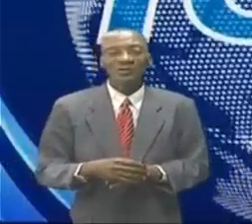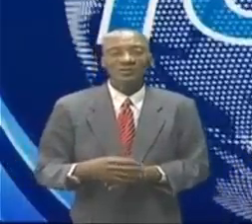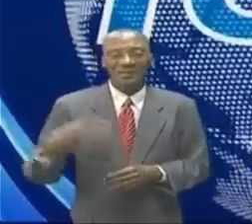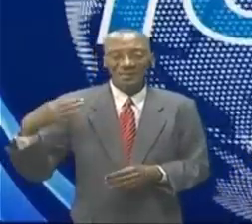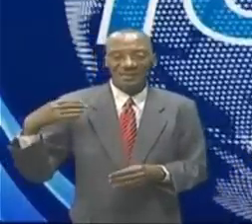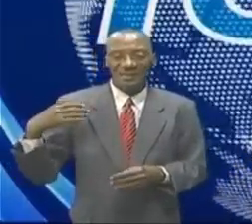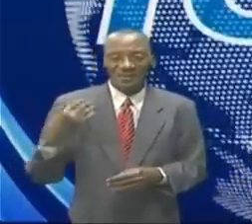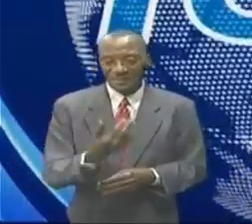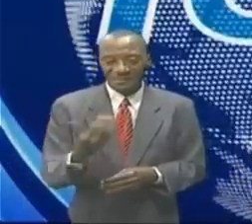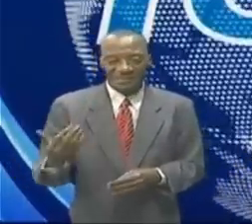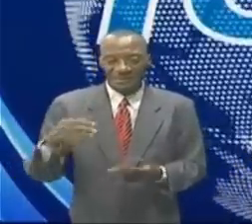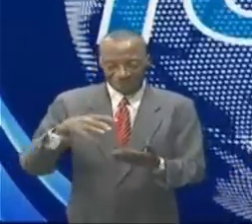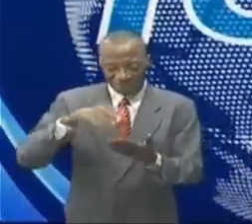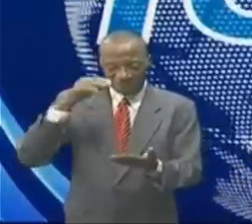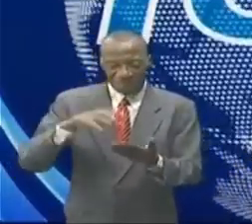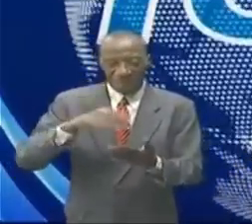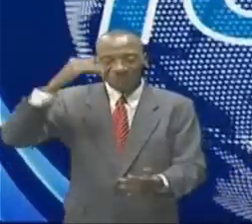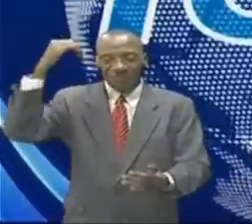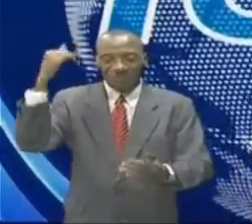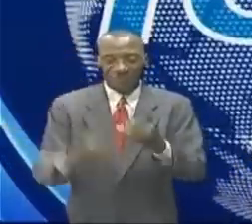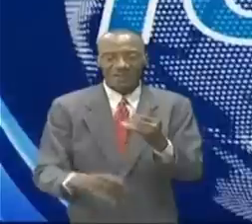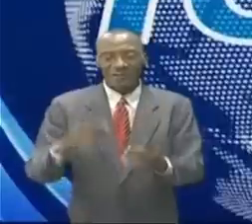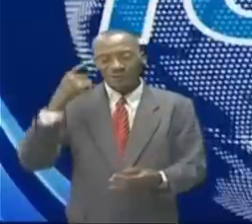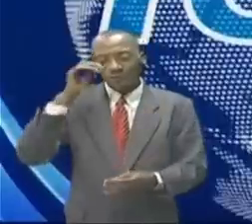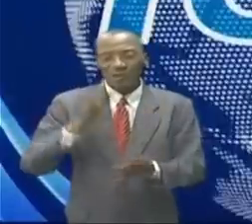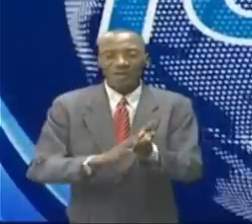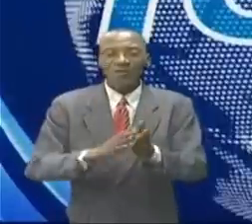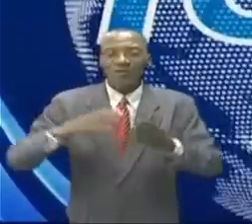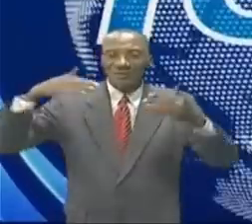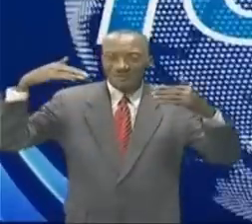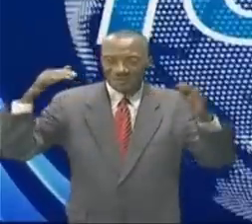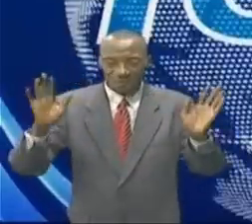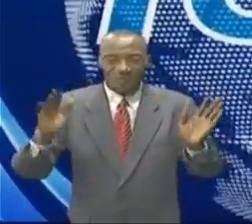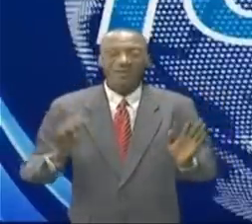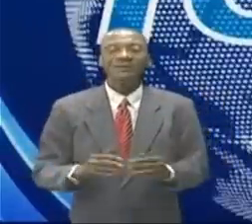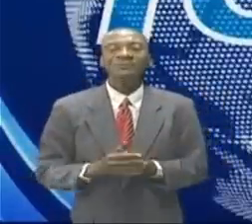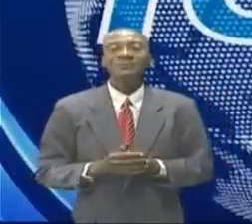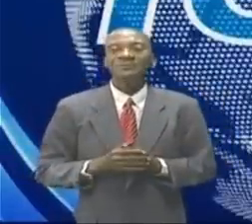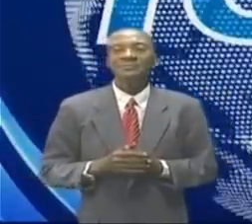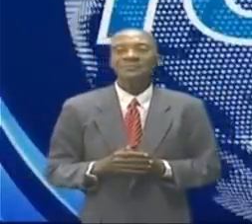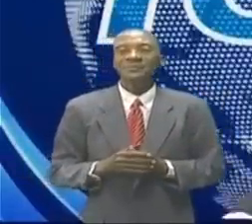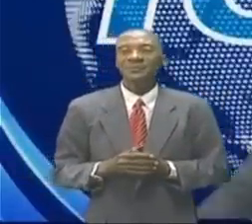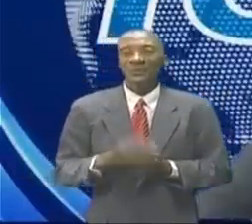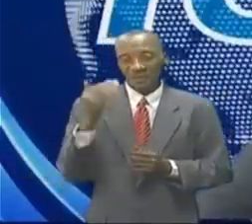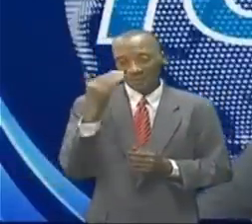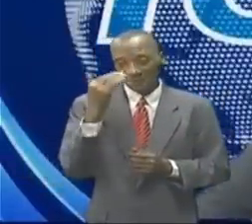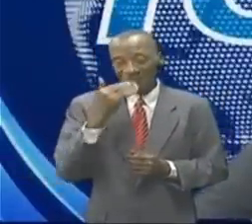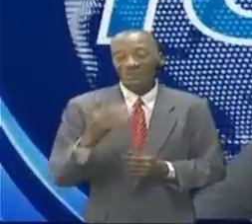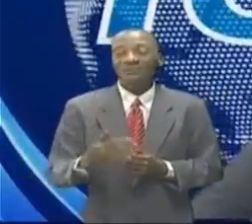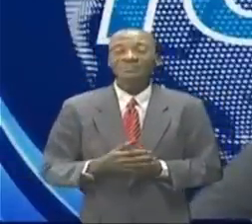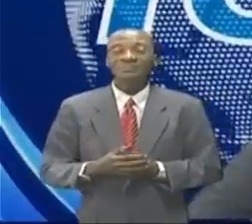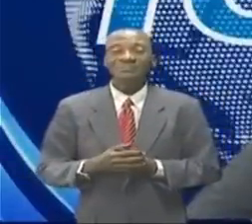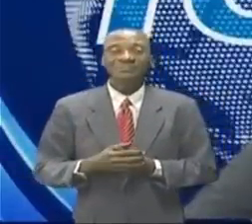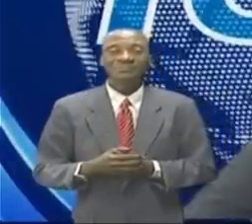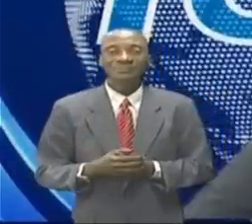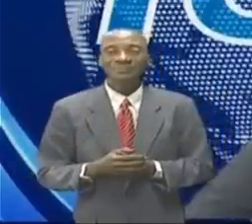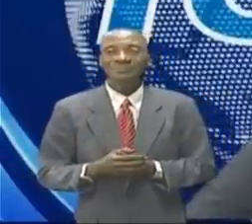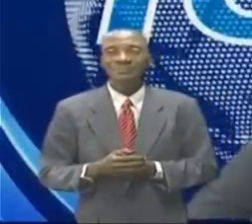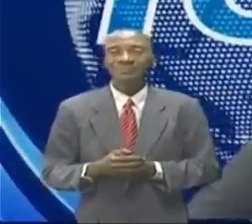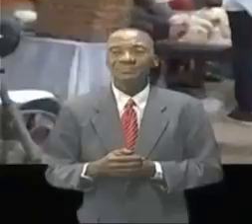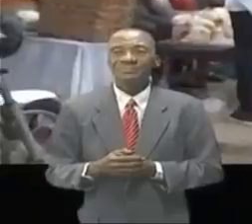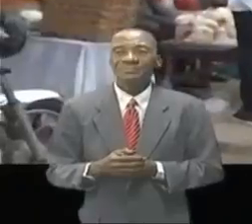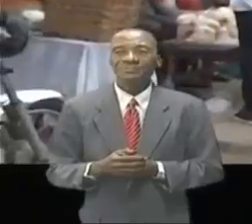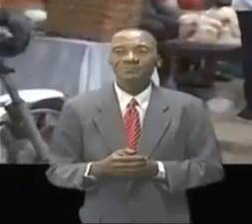des humanités du cycle long et court. C'est aujourd'hui que le ministre sectoriel a lancé ces épreuves. Suivez ce